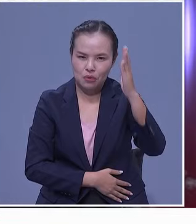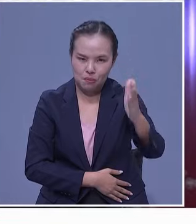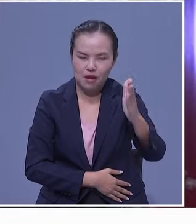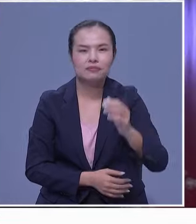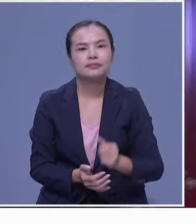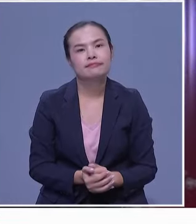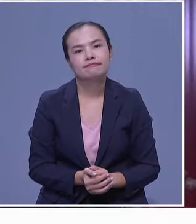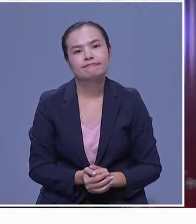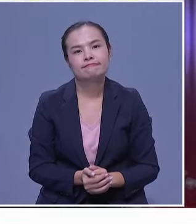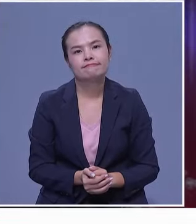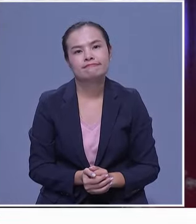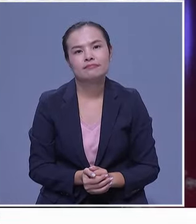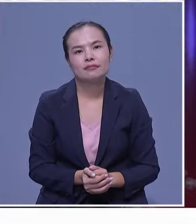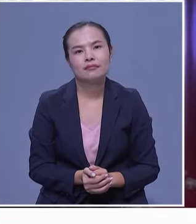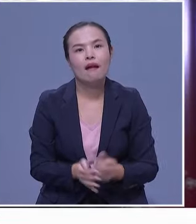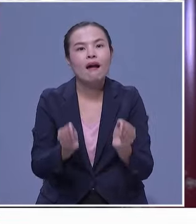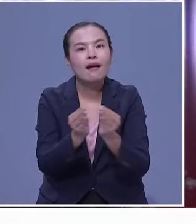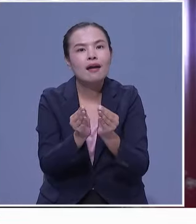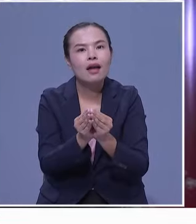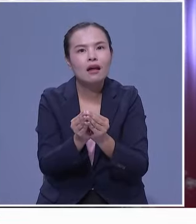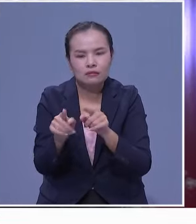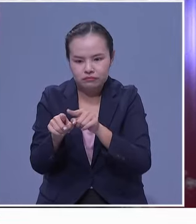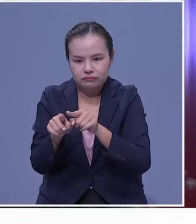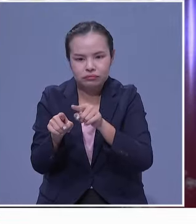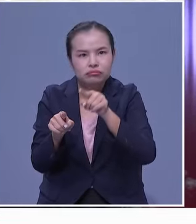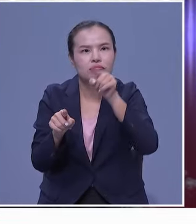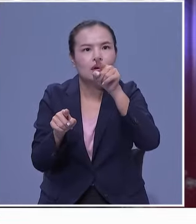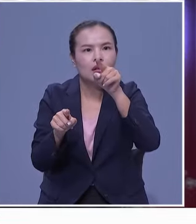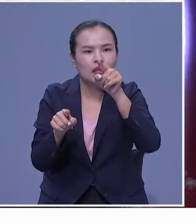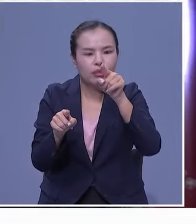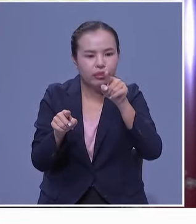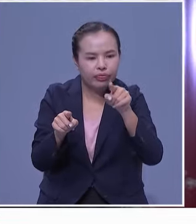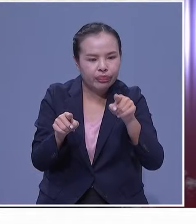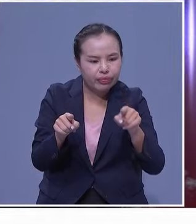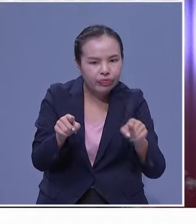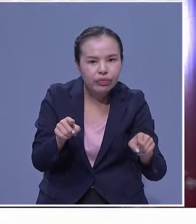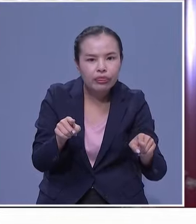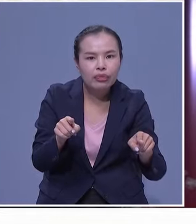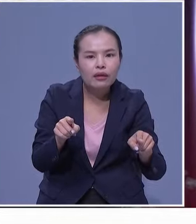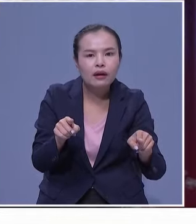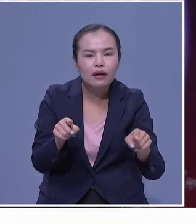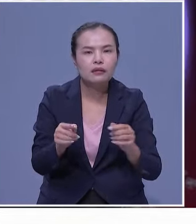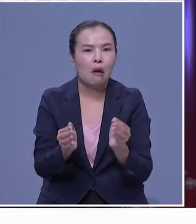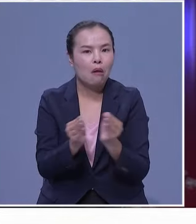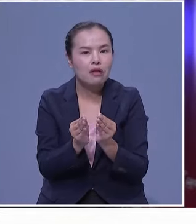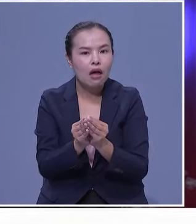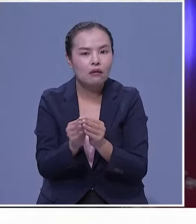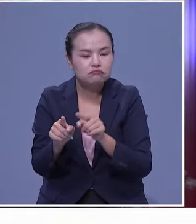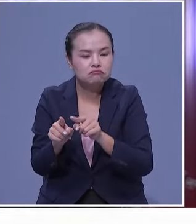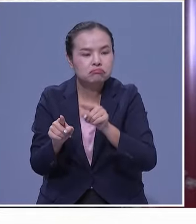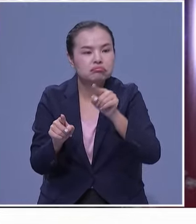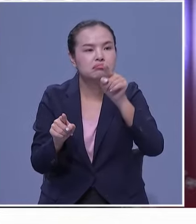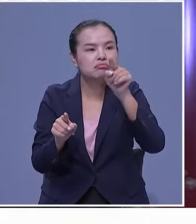ที่ฟองสบู่นี้มันจะแตกเมื่อฟองสบู่แตกเนี่ยคะแนนก็